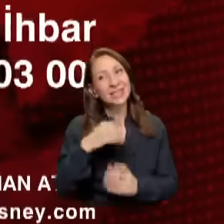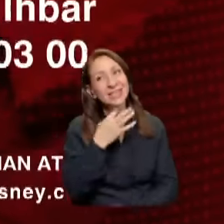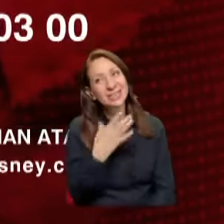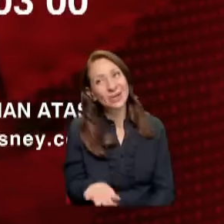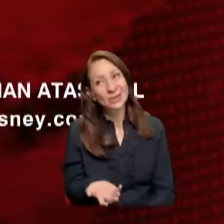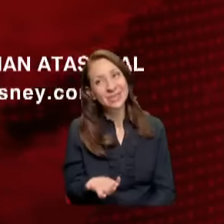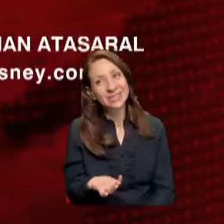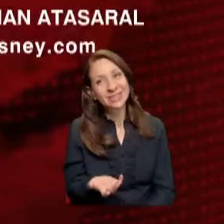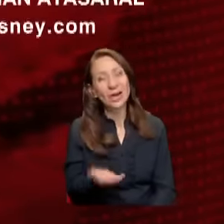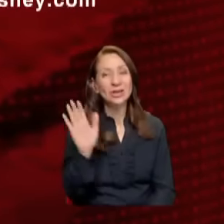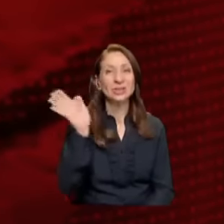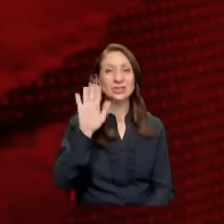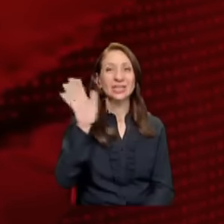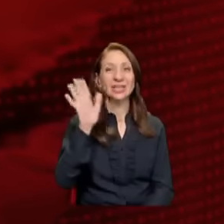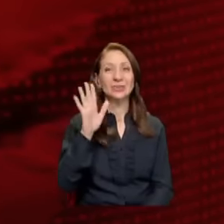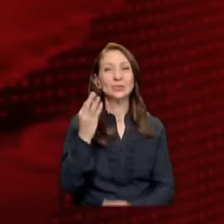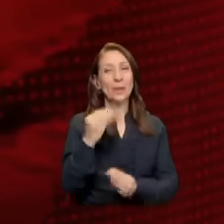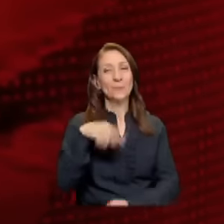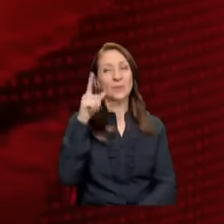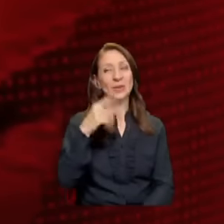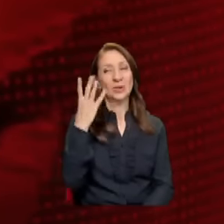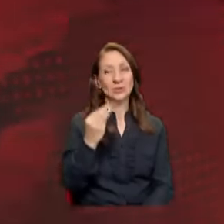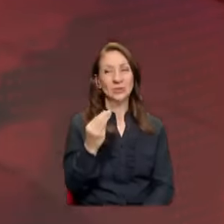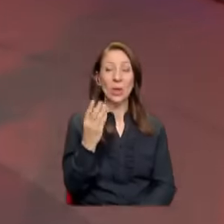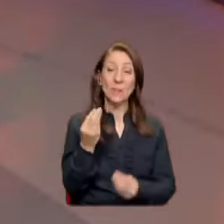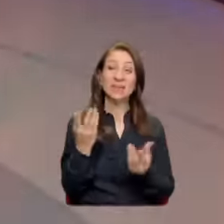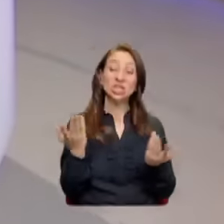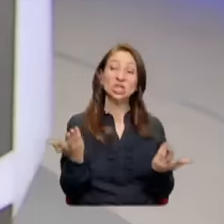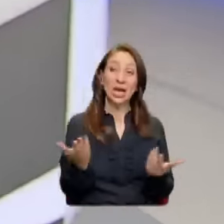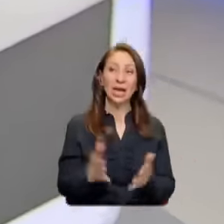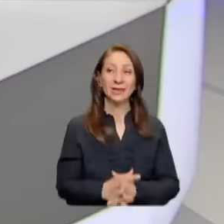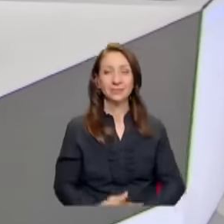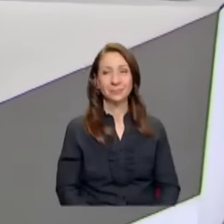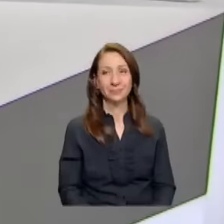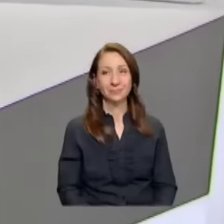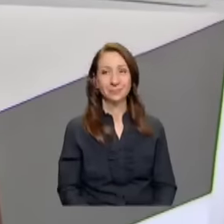teşekkürümüzü ederiz Hoşça kalın güzel bir gün olsun Olabildiğince i